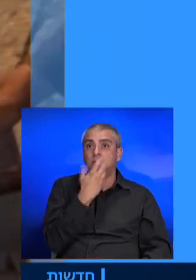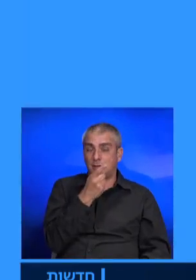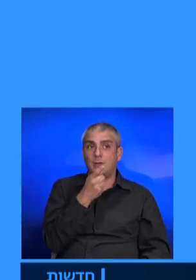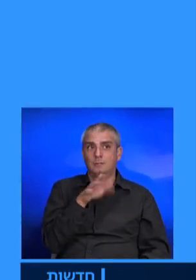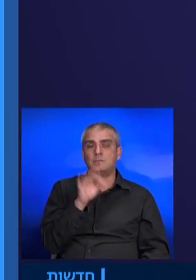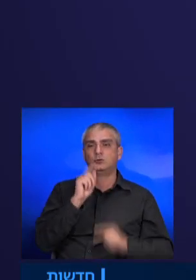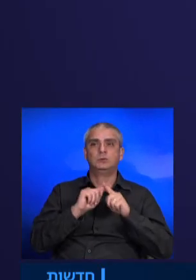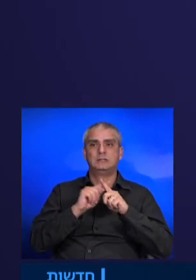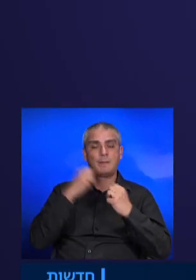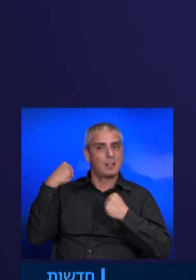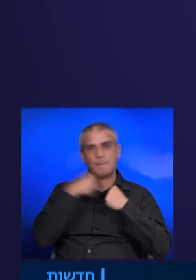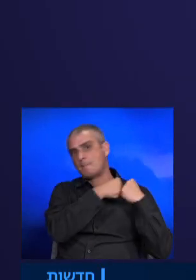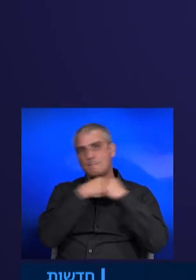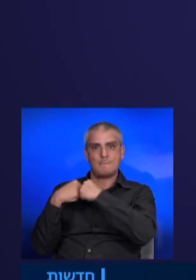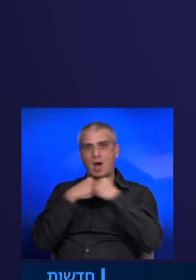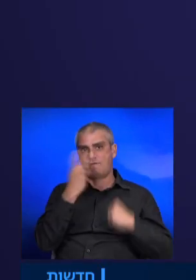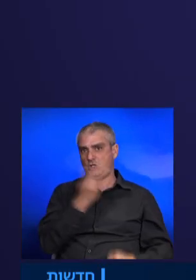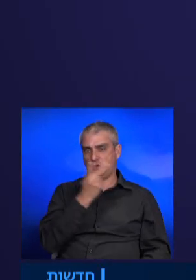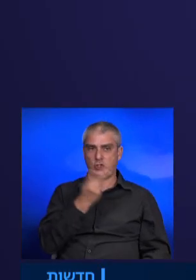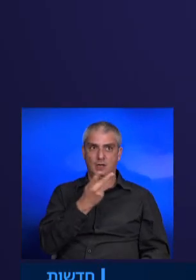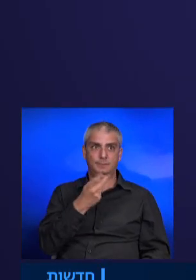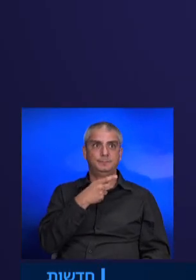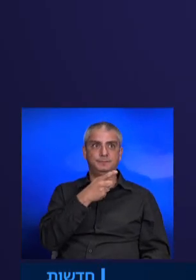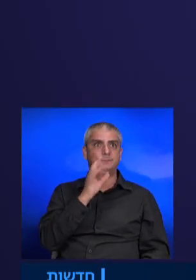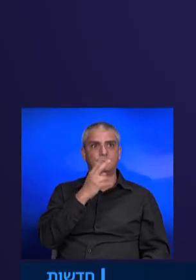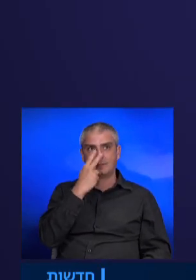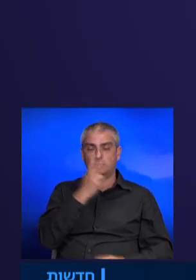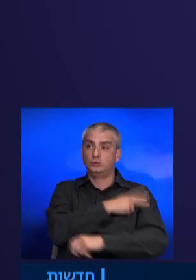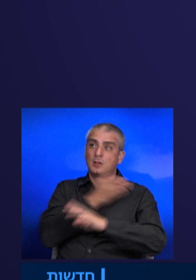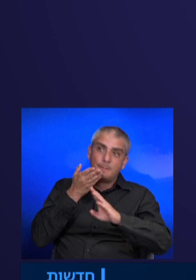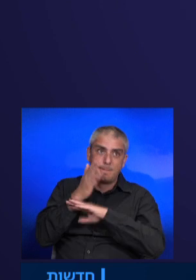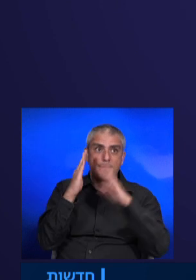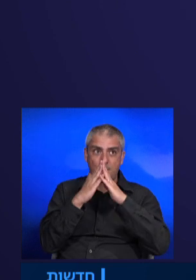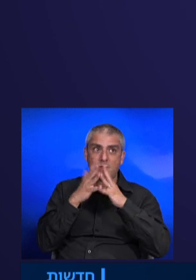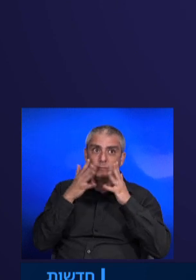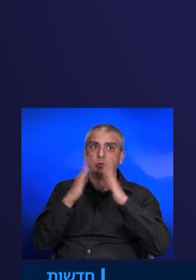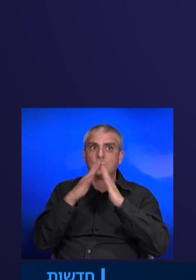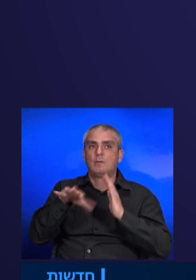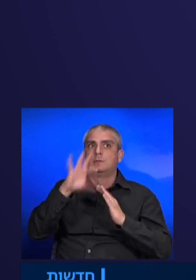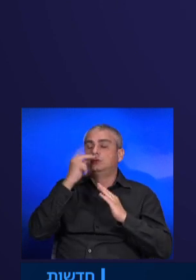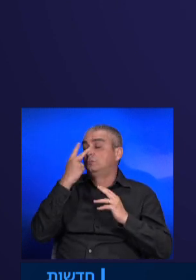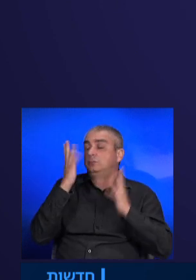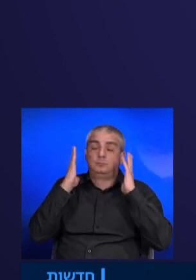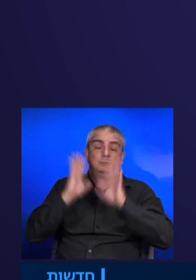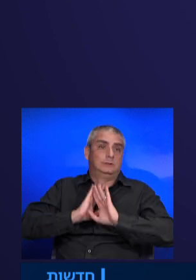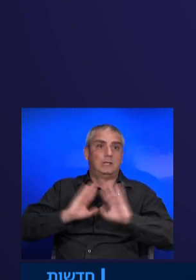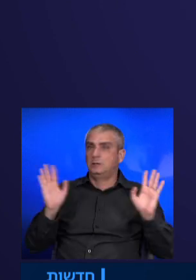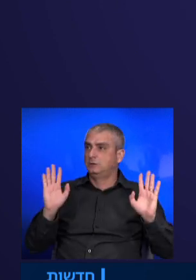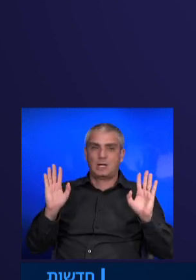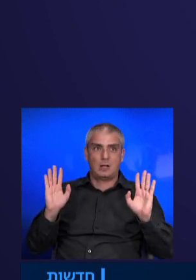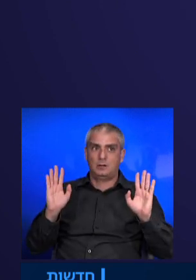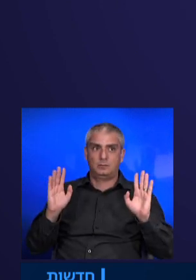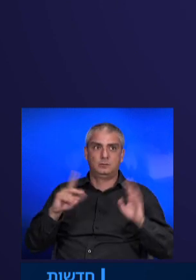מאבק בין השניים. שוטרים נכנסו פנימה, פרצו לדירה וגילו באמת מחזה מזעזע, זירה קשה